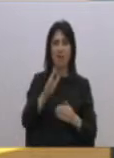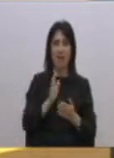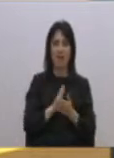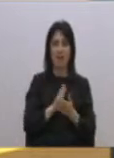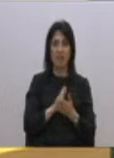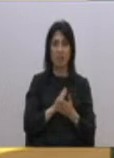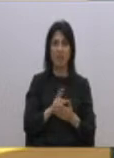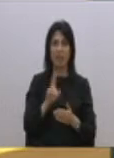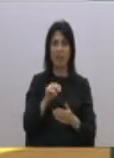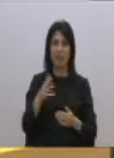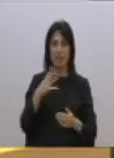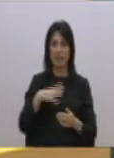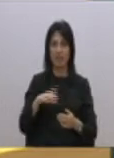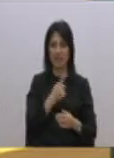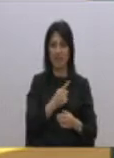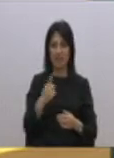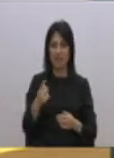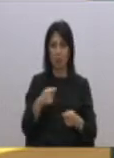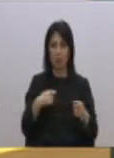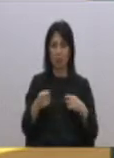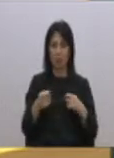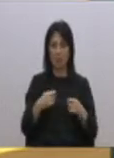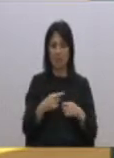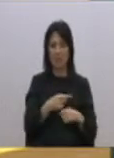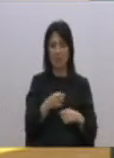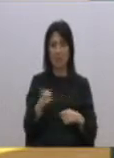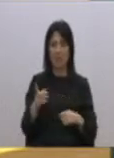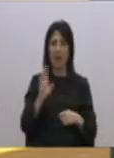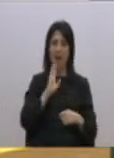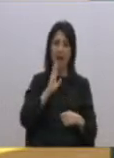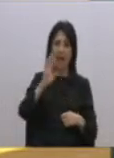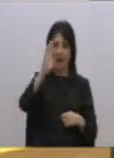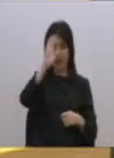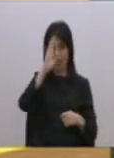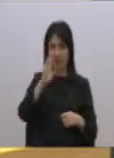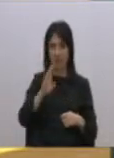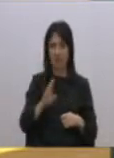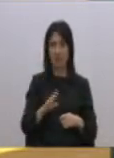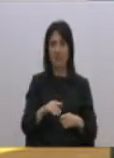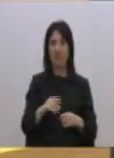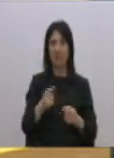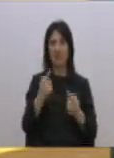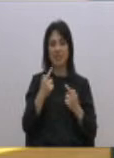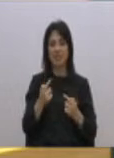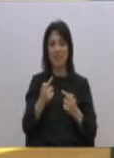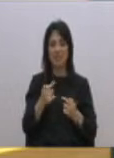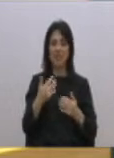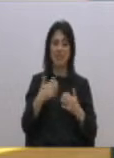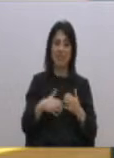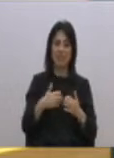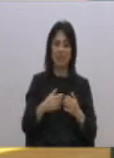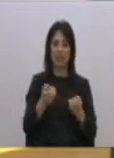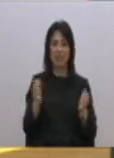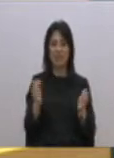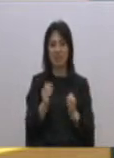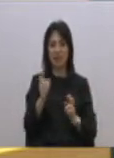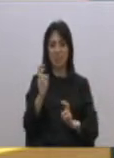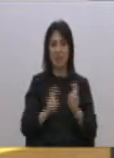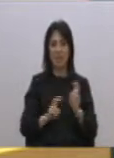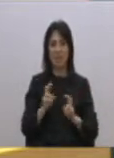არსებობს და საქართველოს თითოეული ბიზნესმენი, ქალი თუ კაცი, სხვილი, საშუალო თუ წვრილი